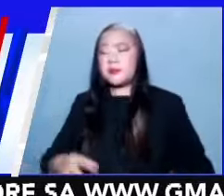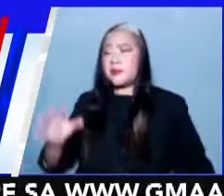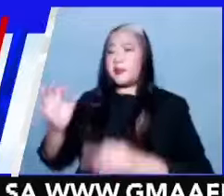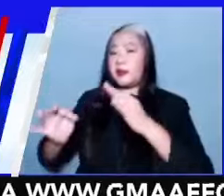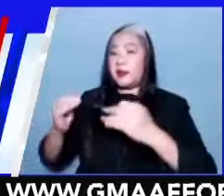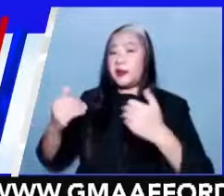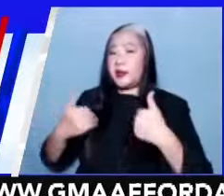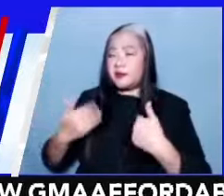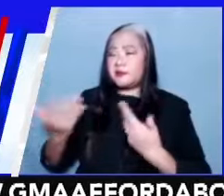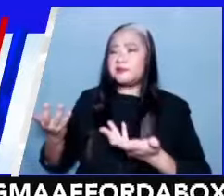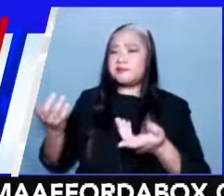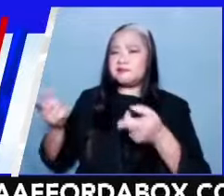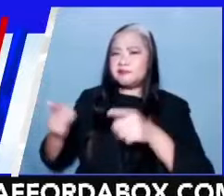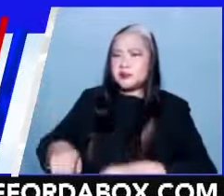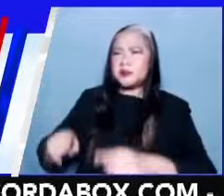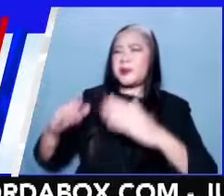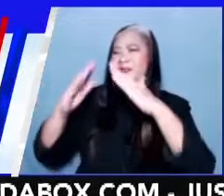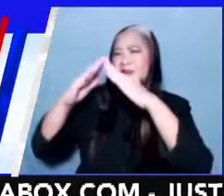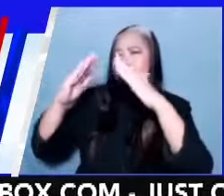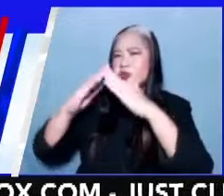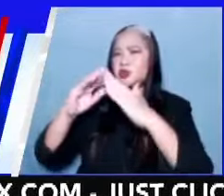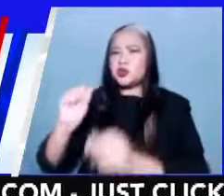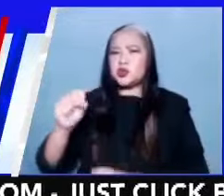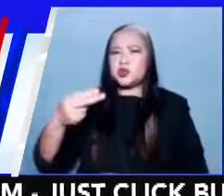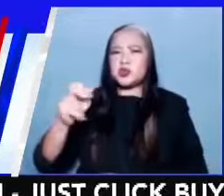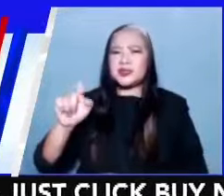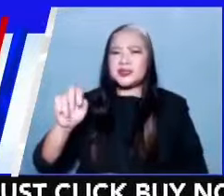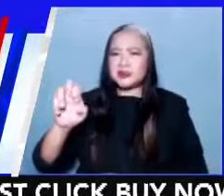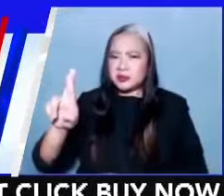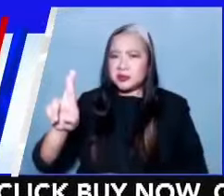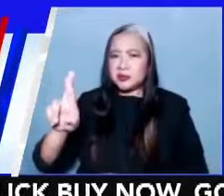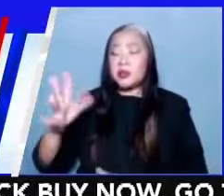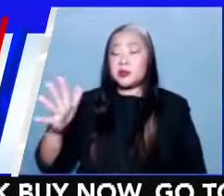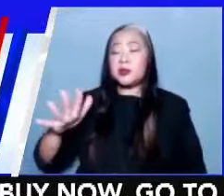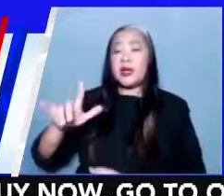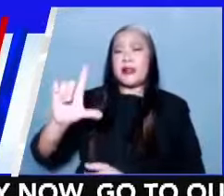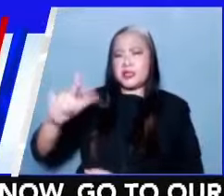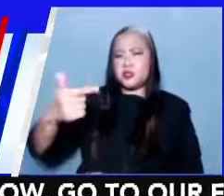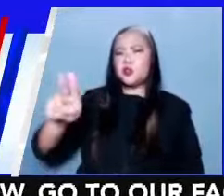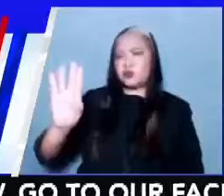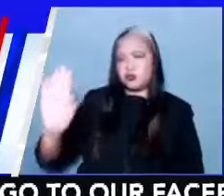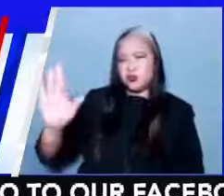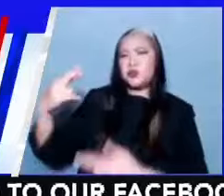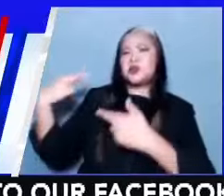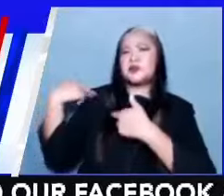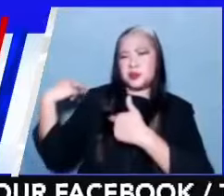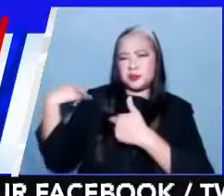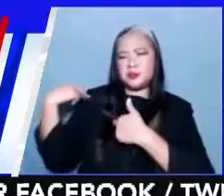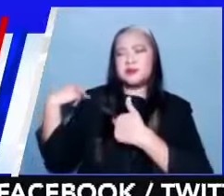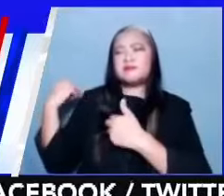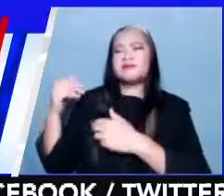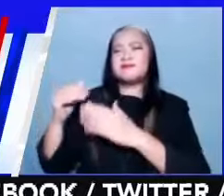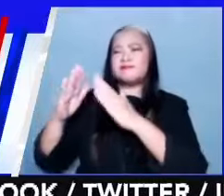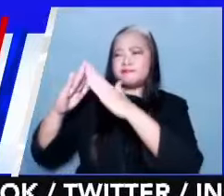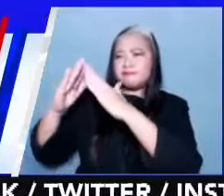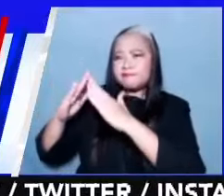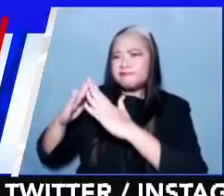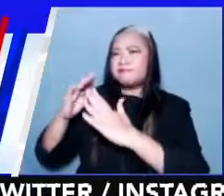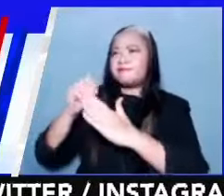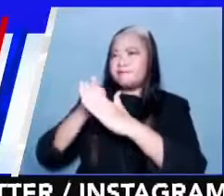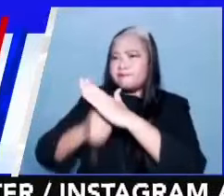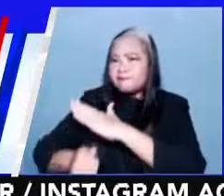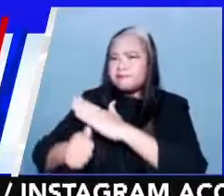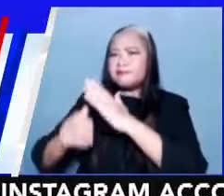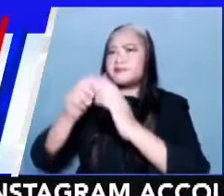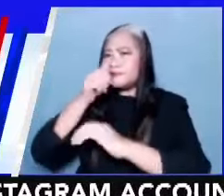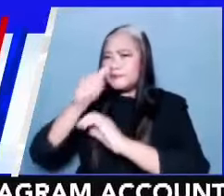kasi mga shelter, kadalasan naman po ang local government po or ang state government ng Florida or even